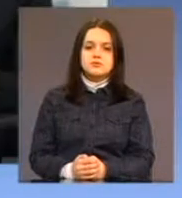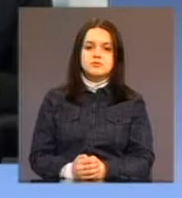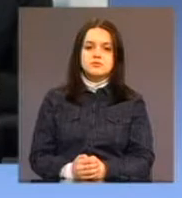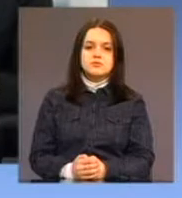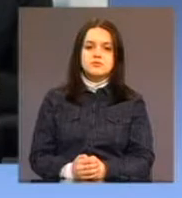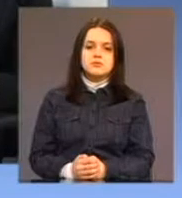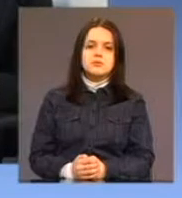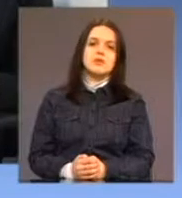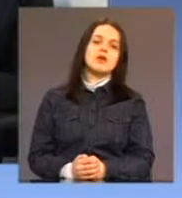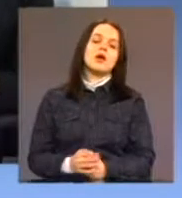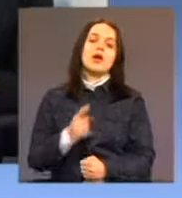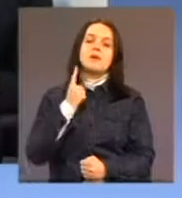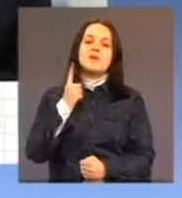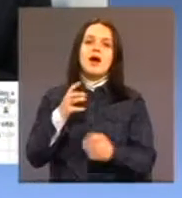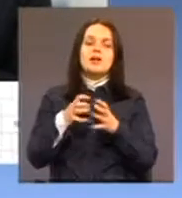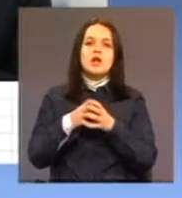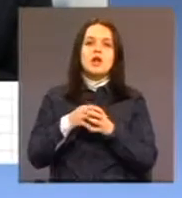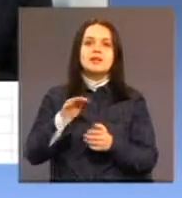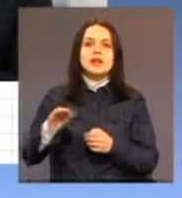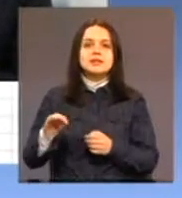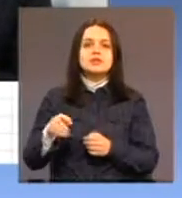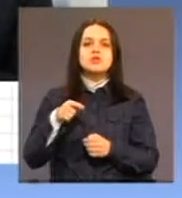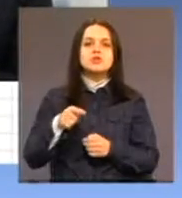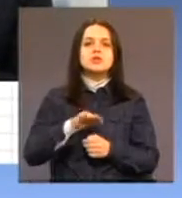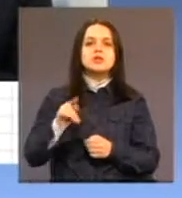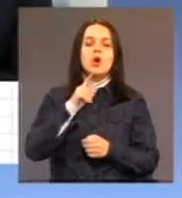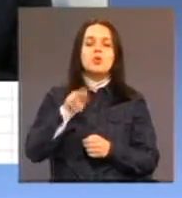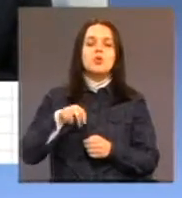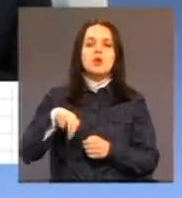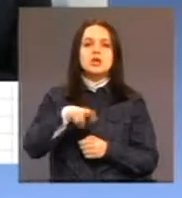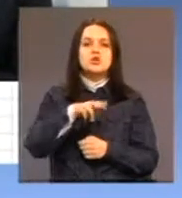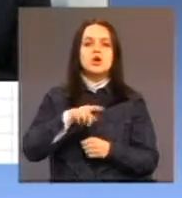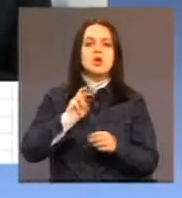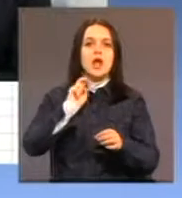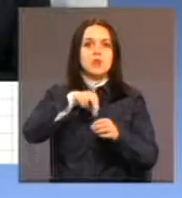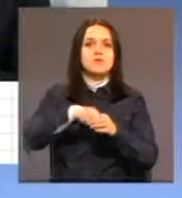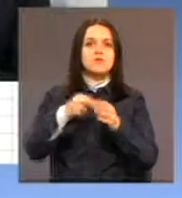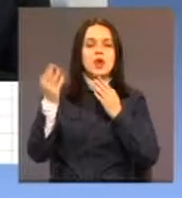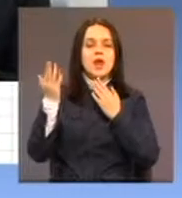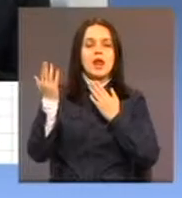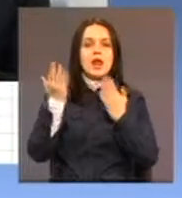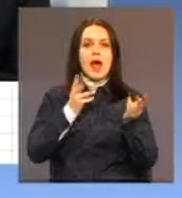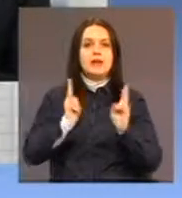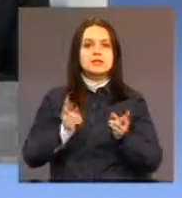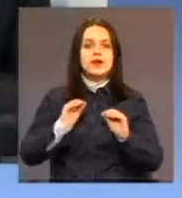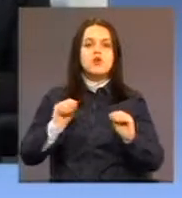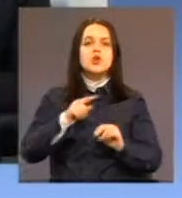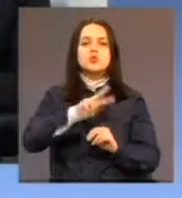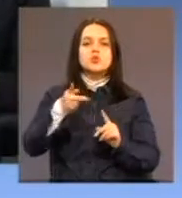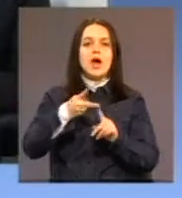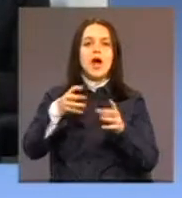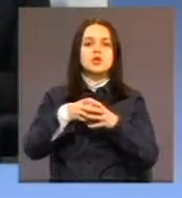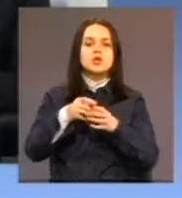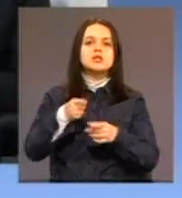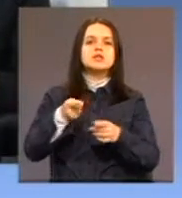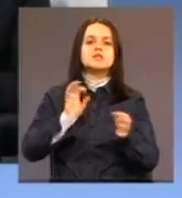Prva kategorija djece su djeca koje mogu pohađati inkluzivnu nastavu, druga kategorija djece koja su spremna za specializirane škole kao što